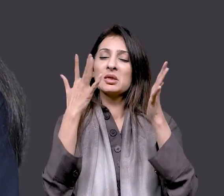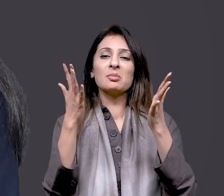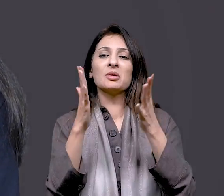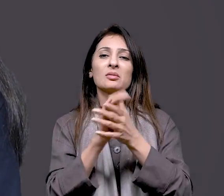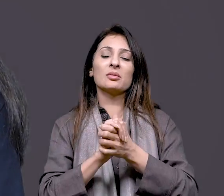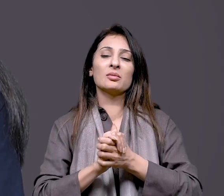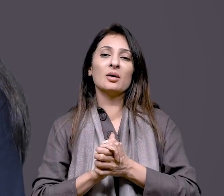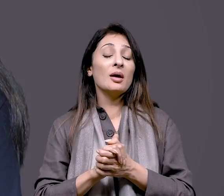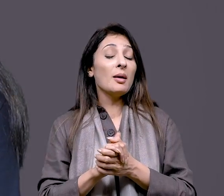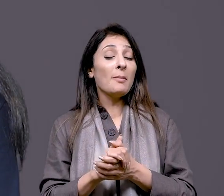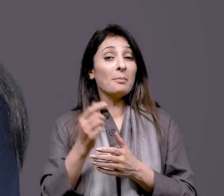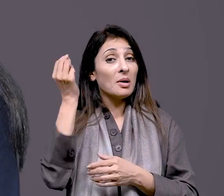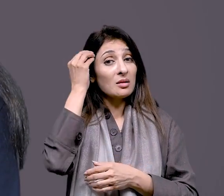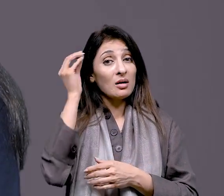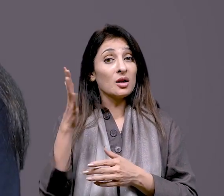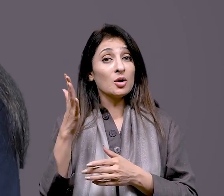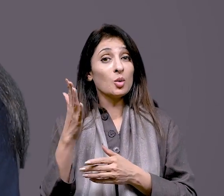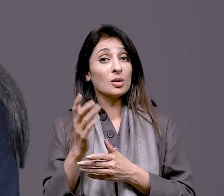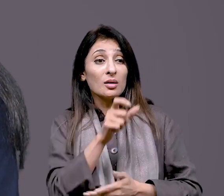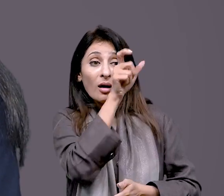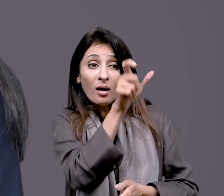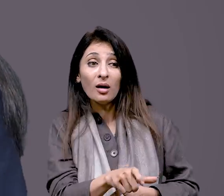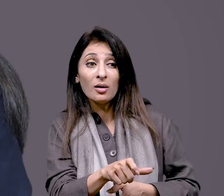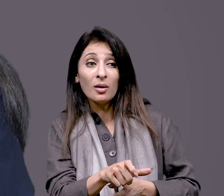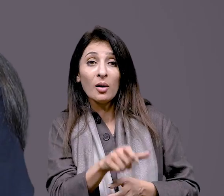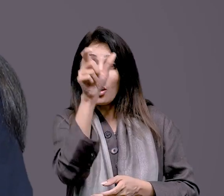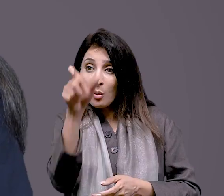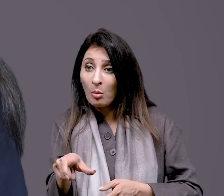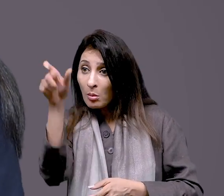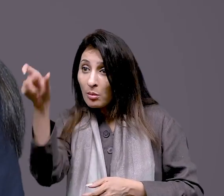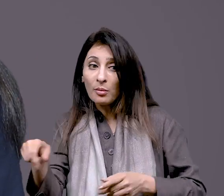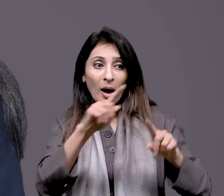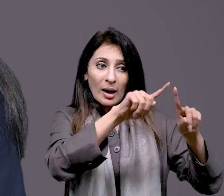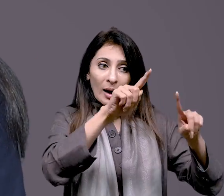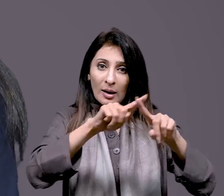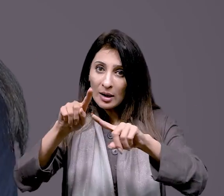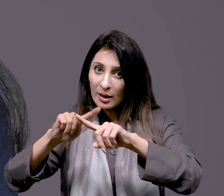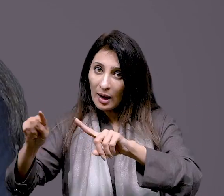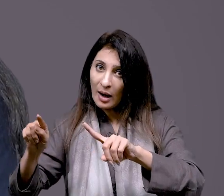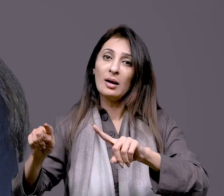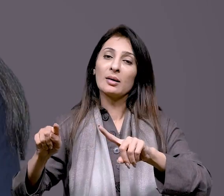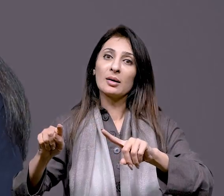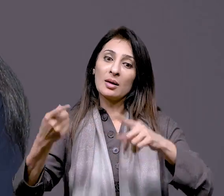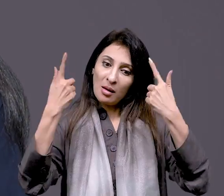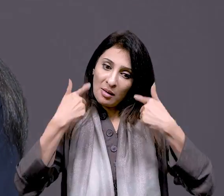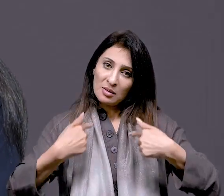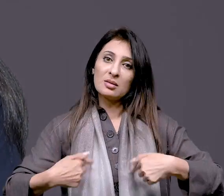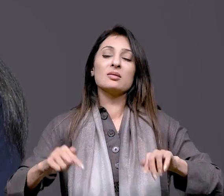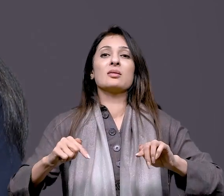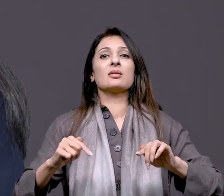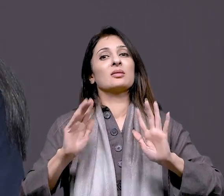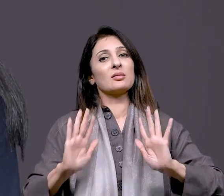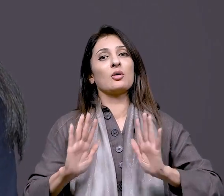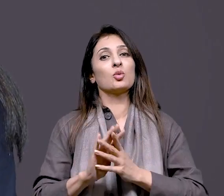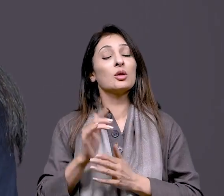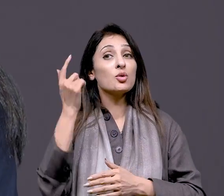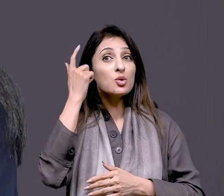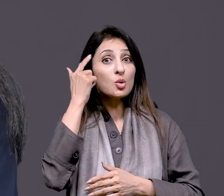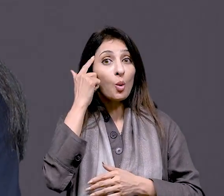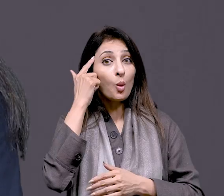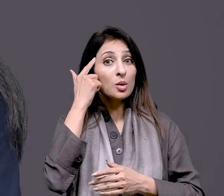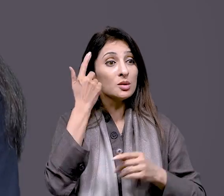parents में खुद की नहीं होती, not that they're doing it from a place of bad intent, they're generally doing it because they don't know any other